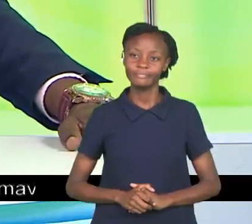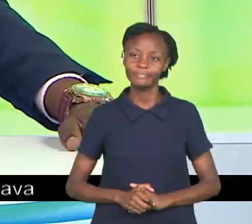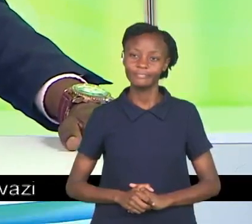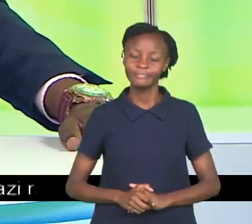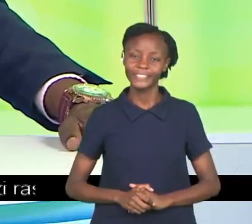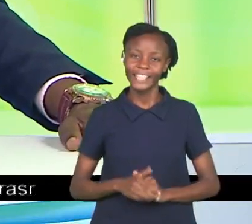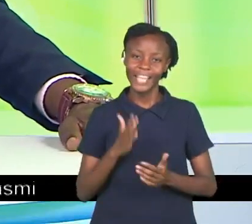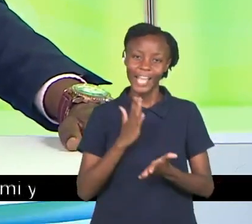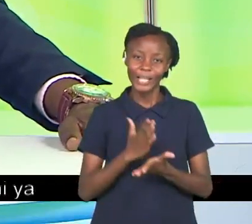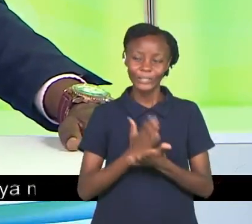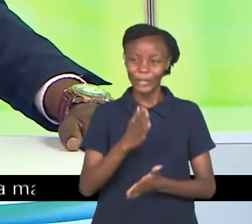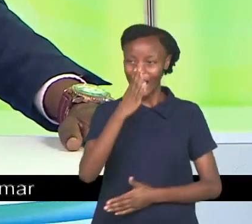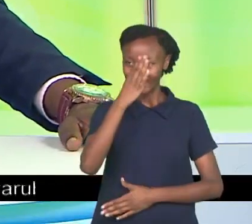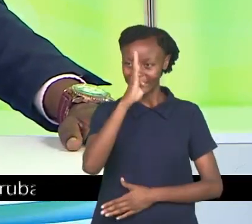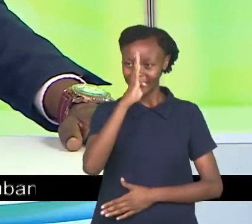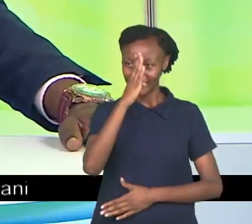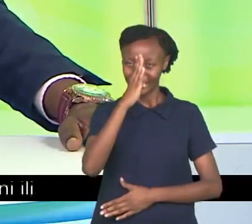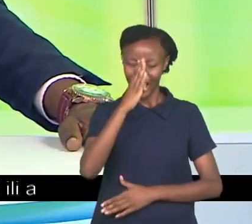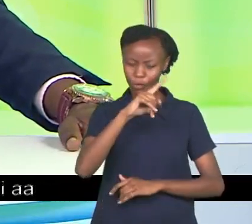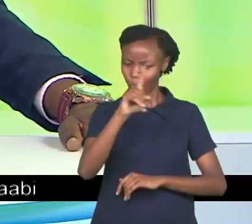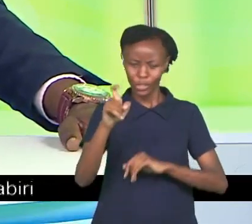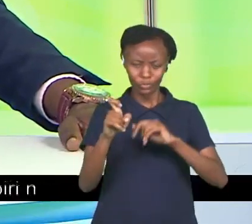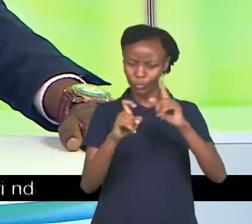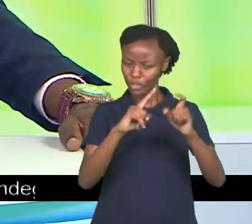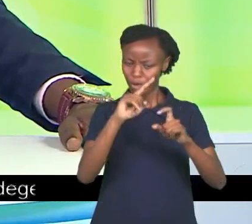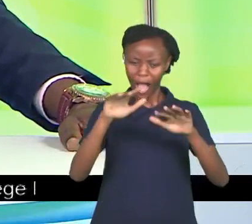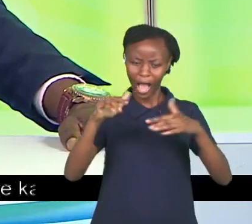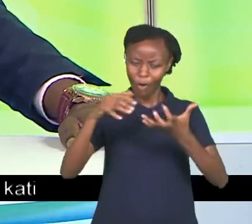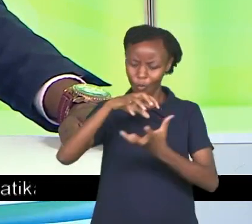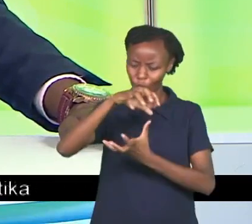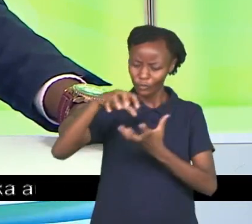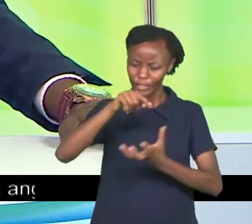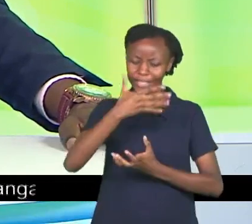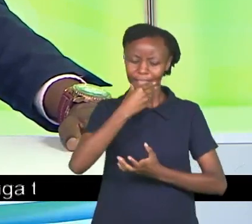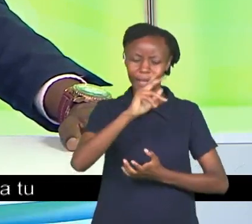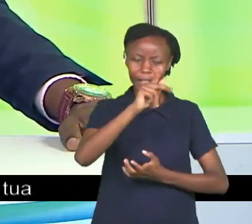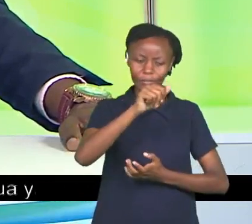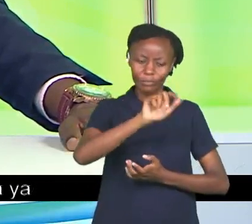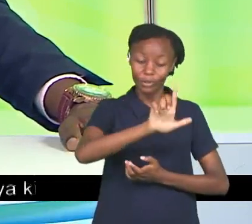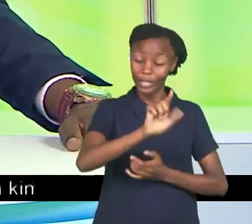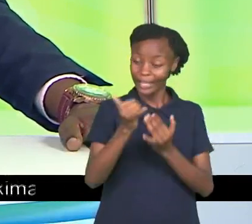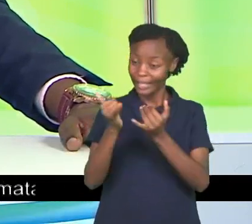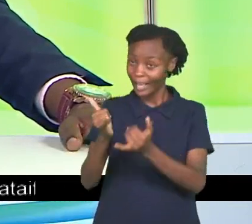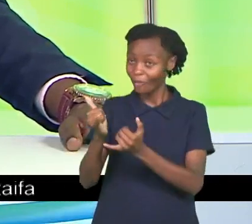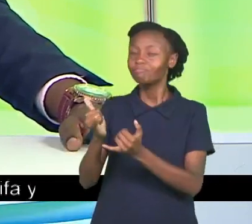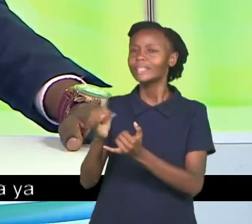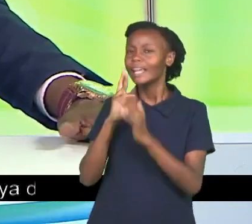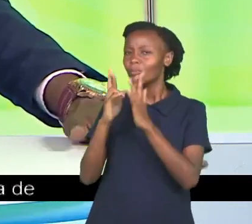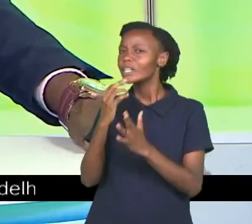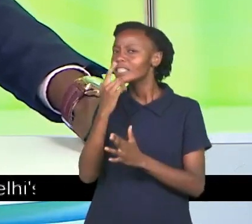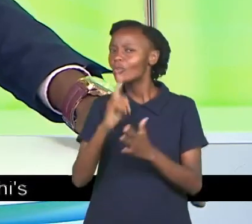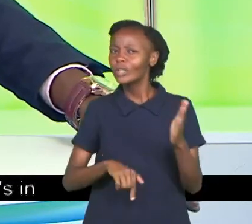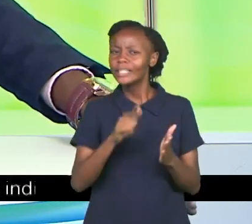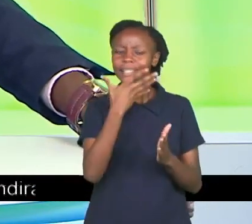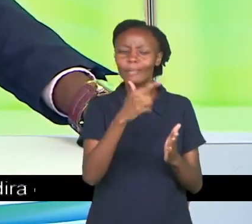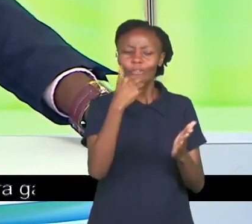Bila shaka ni utata mzima huu ambao unazidi kutokota kuhusiana na kizungumkuti hicho cha Paul Manyasi. Mwanahabari wetu Giverson Maina anauliza jamaa huyu alianguka kutoka